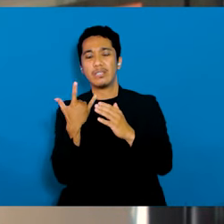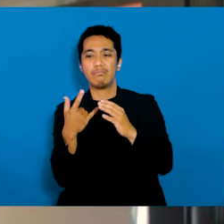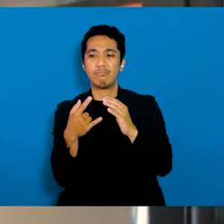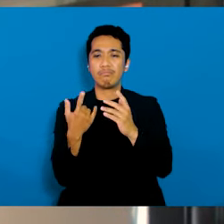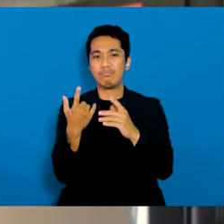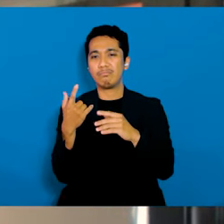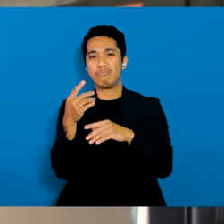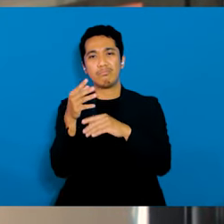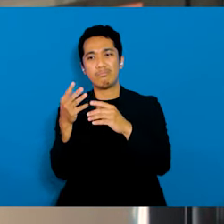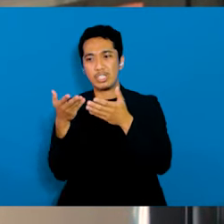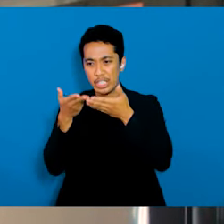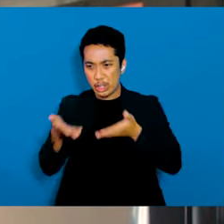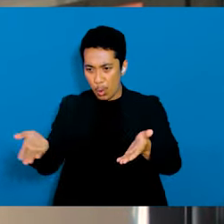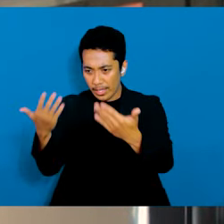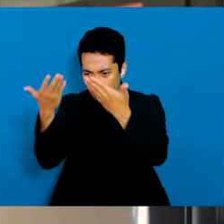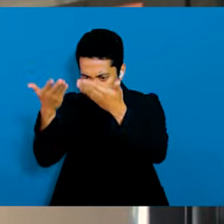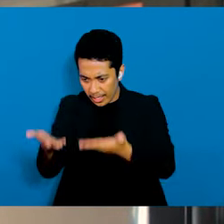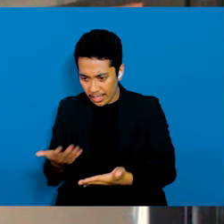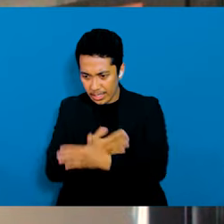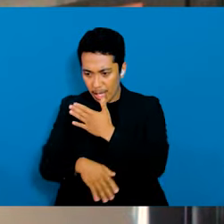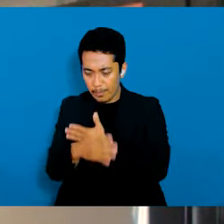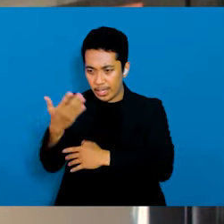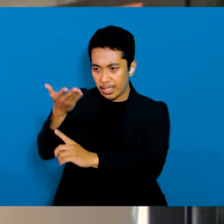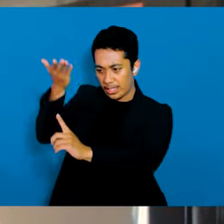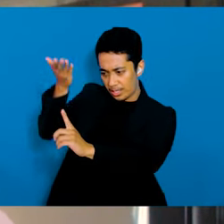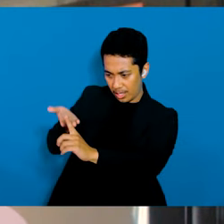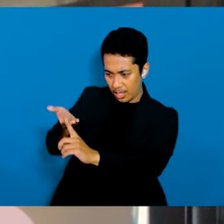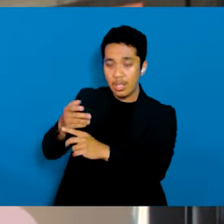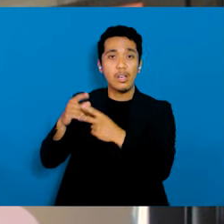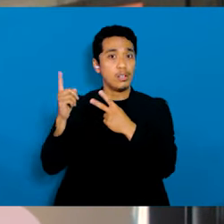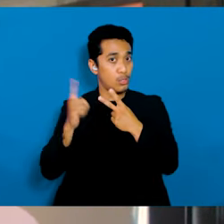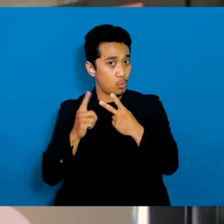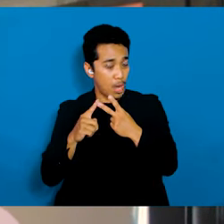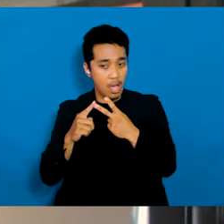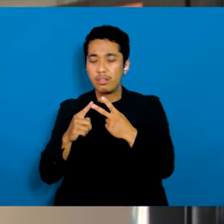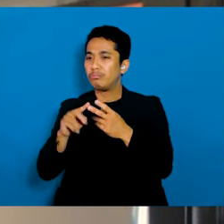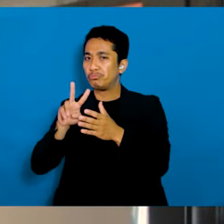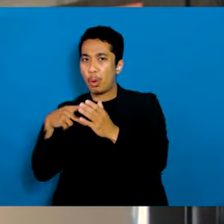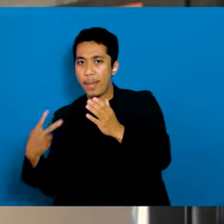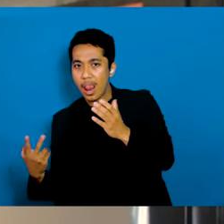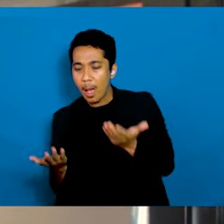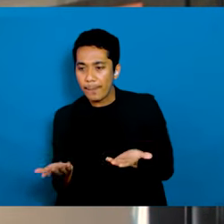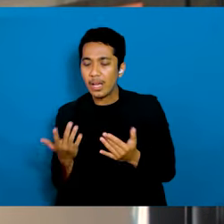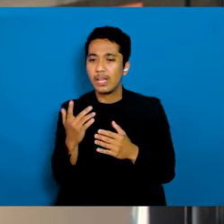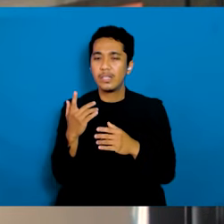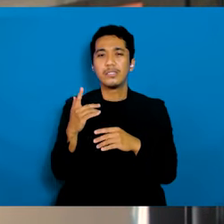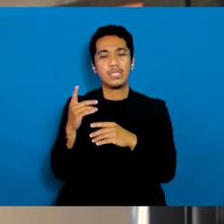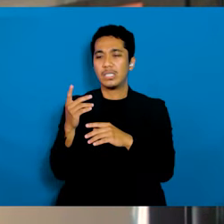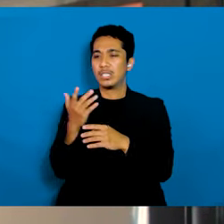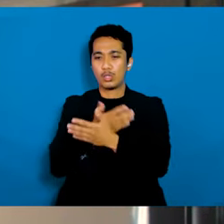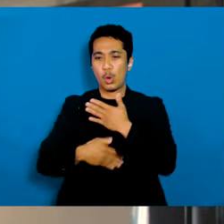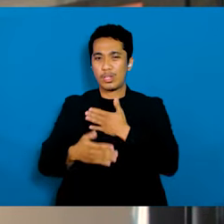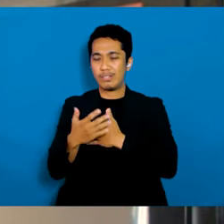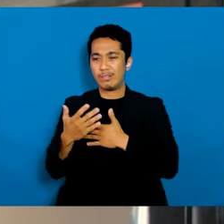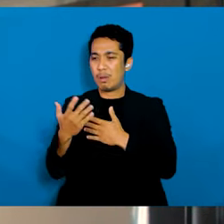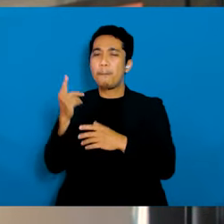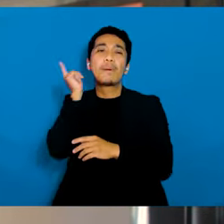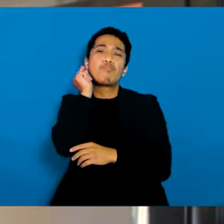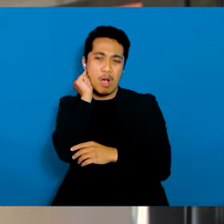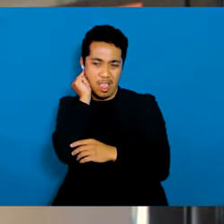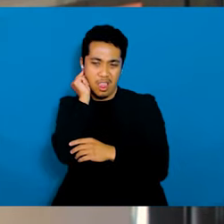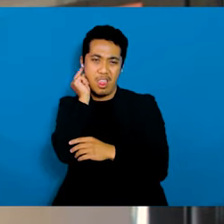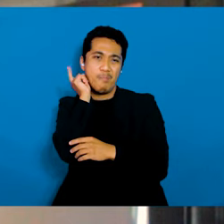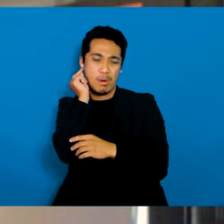Satu itu himpitan pada kondisinya yang disabilitas, yang kedua himpitannya adalah